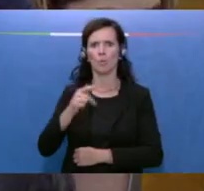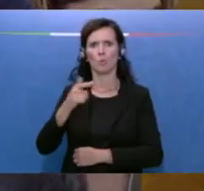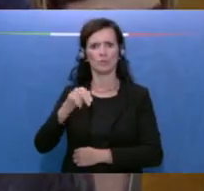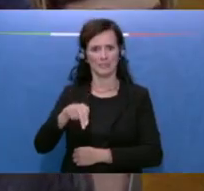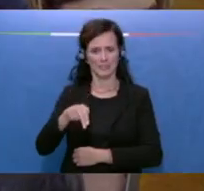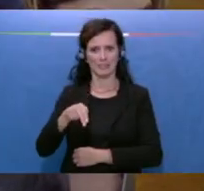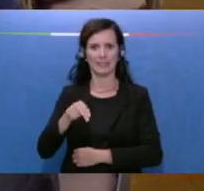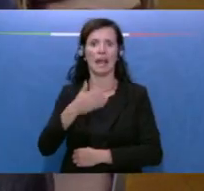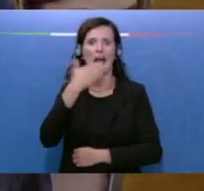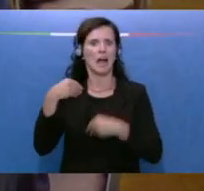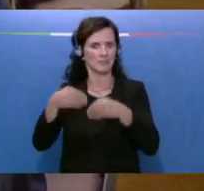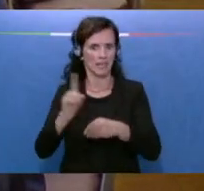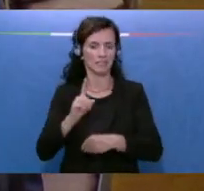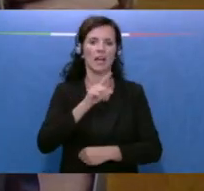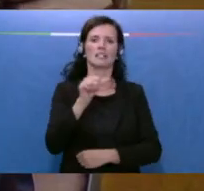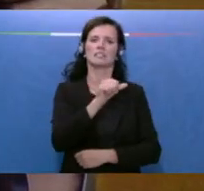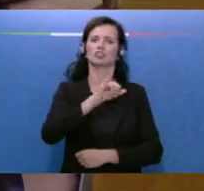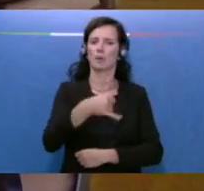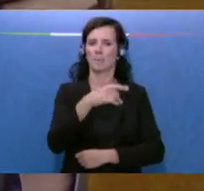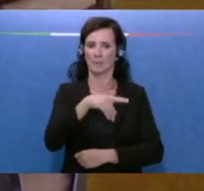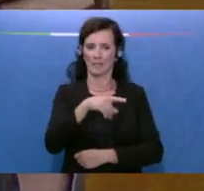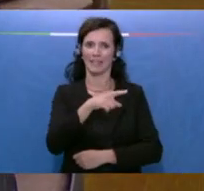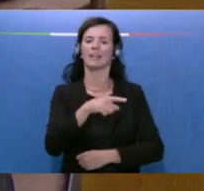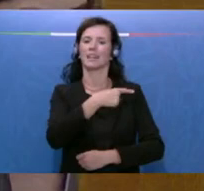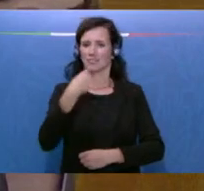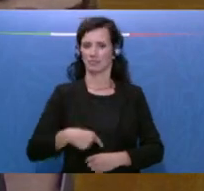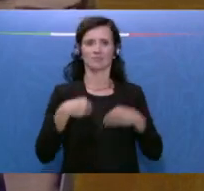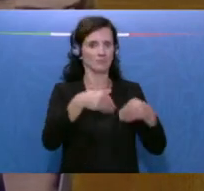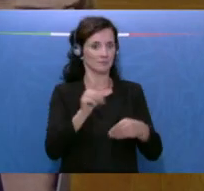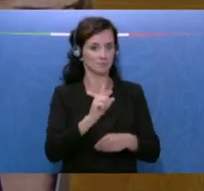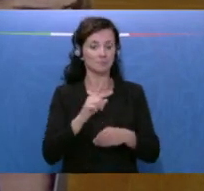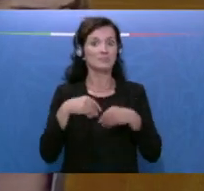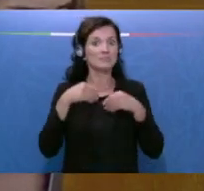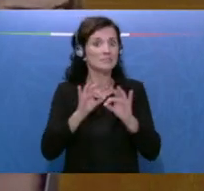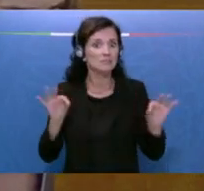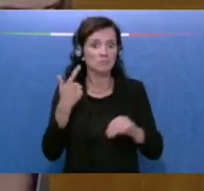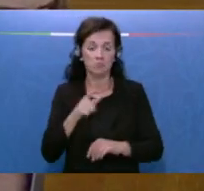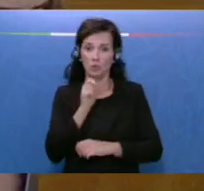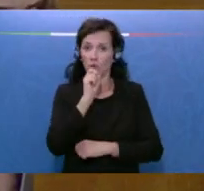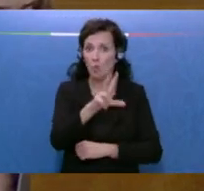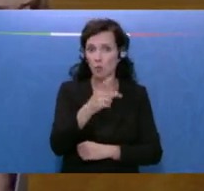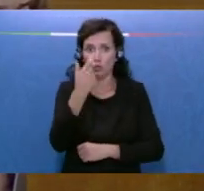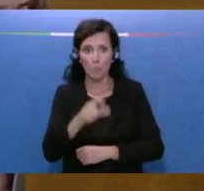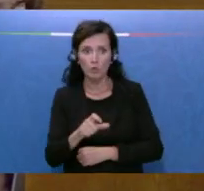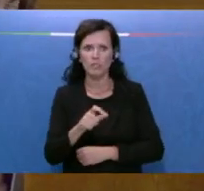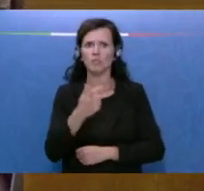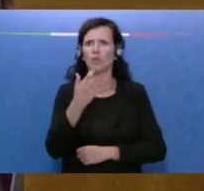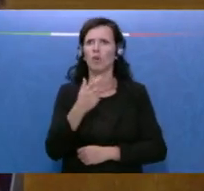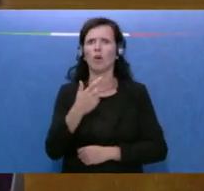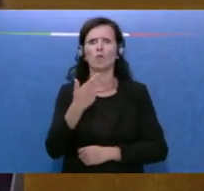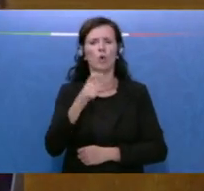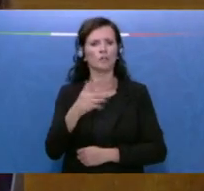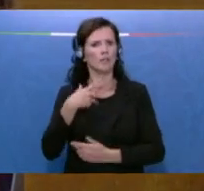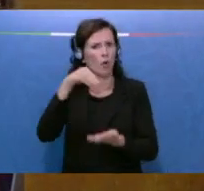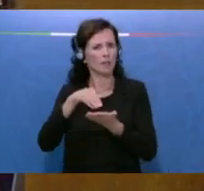sia dovuta a dei motivi particolari che vi hanno comunicato ad altri chi geopolitici vista che rappresente biden